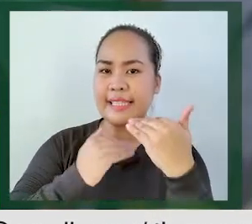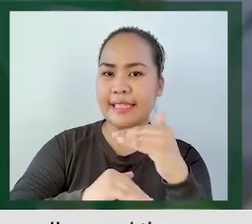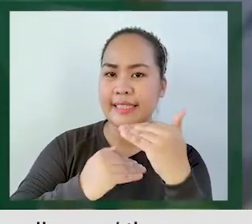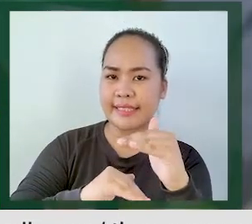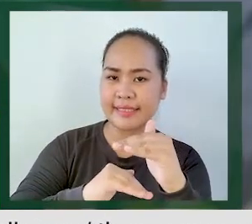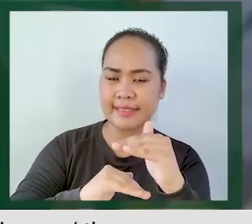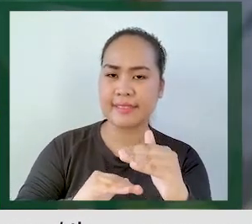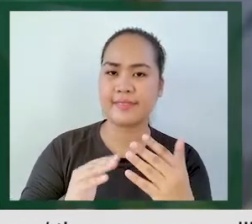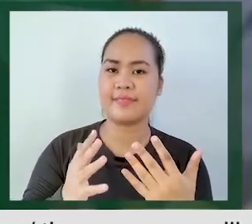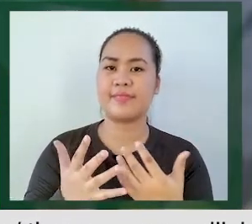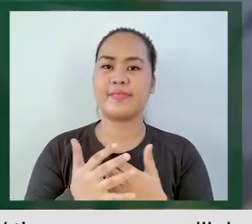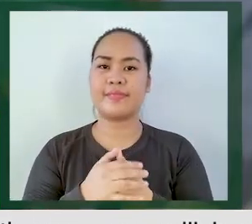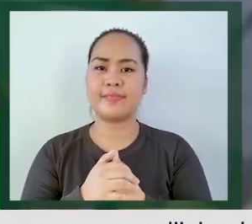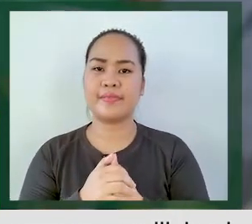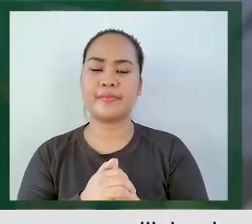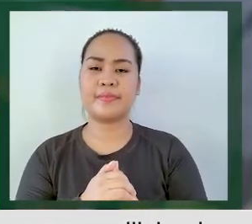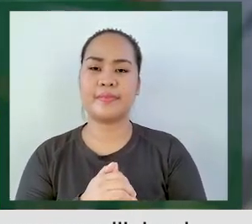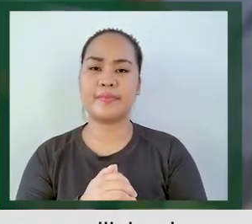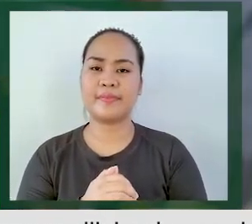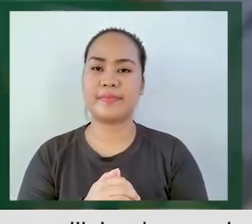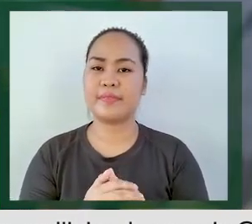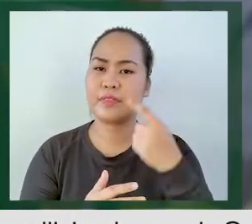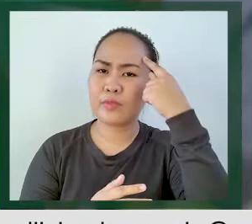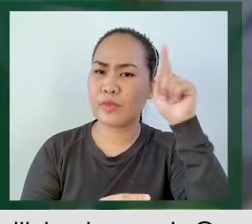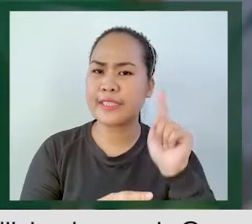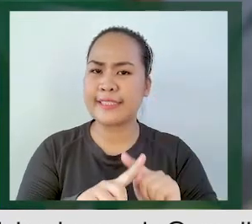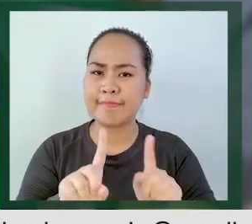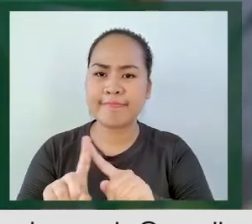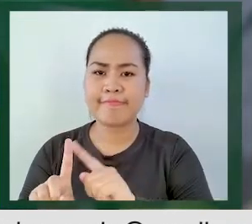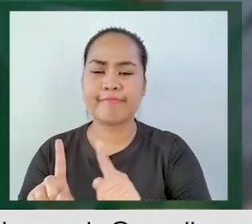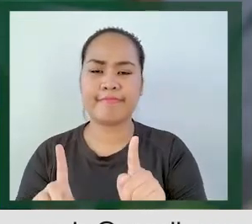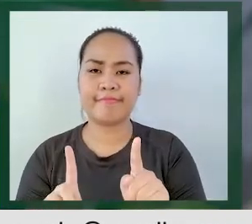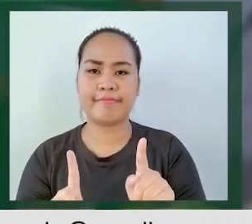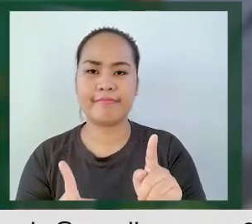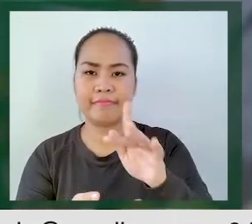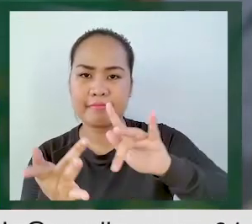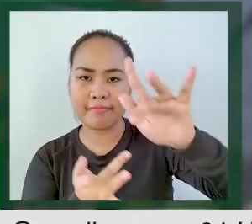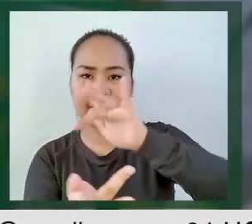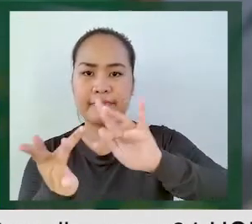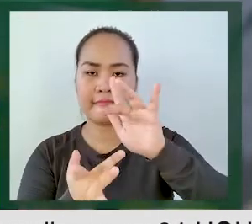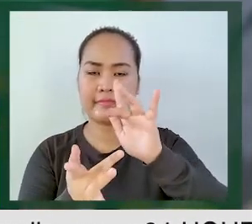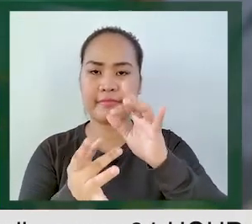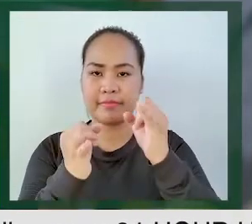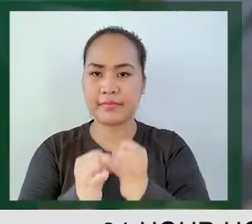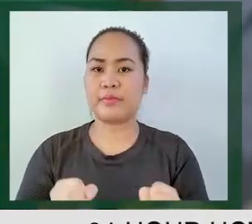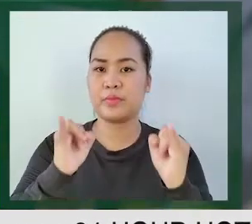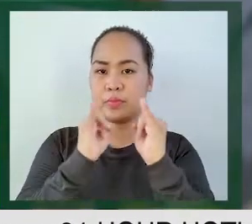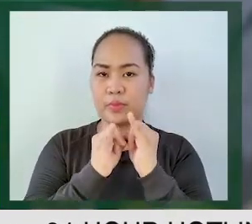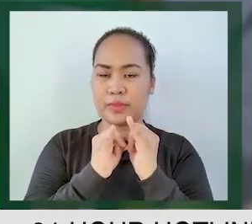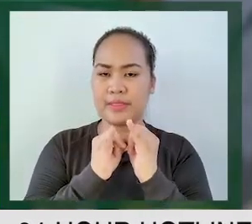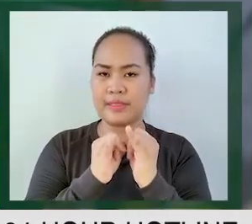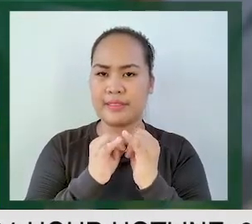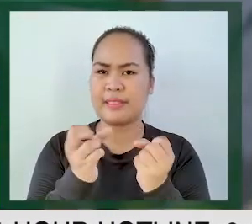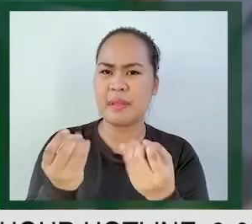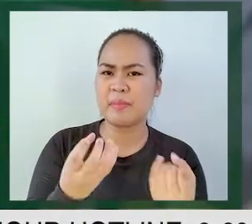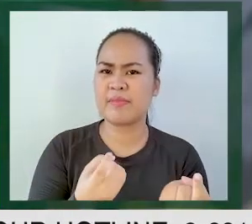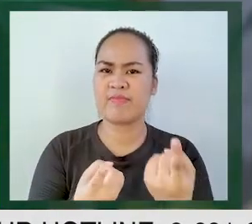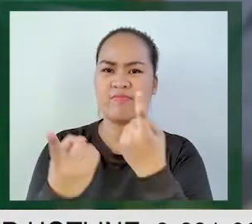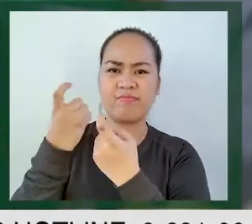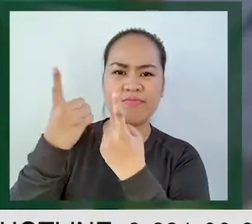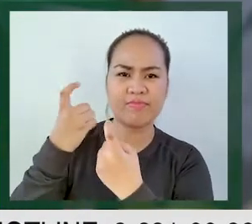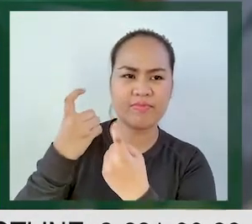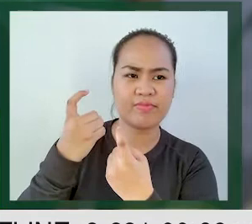essential travels only, no. Okay. Mga nagtatanong, outdoor exercises allowed din po 'yan, no.